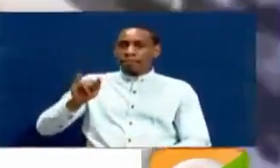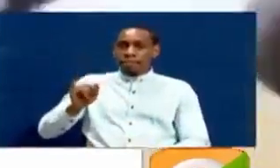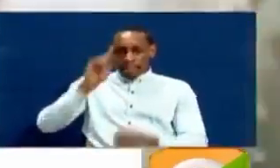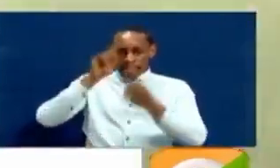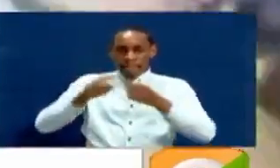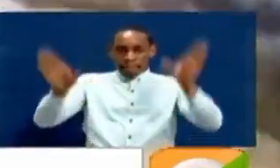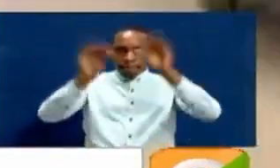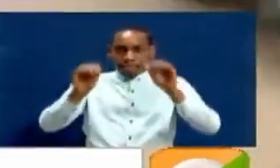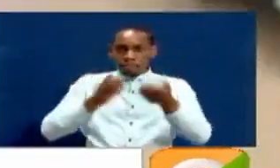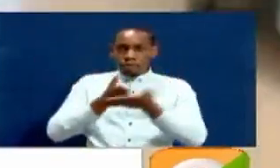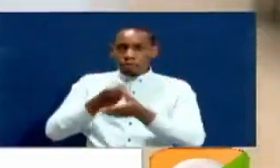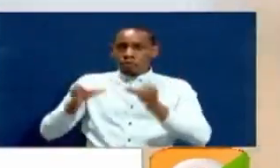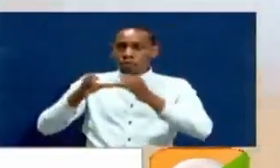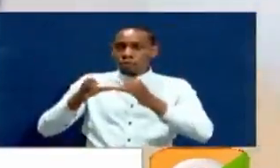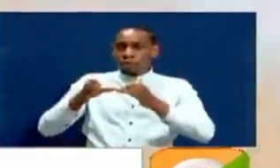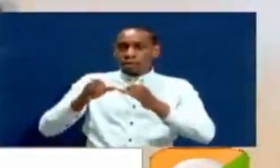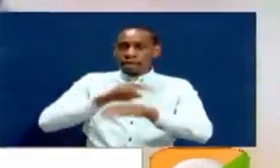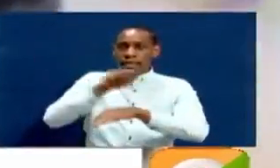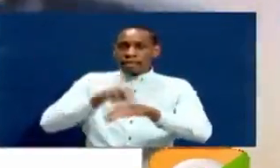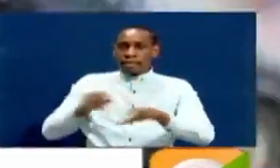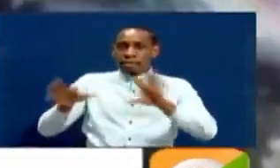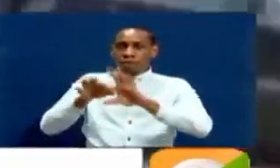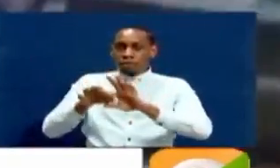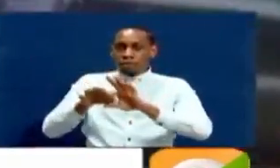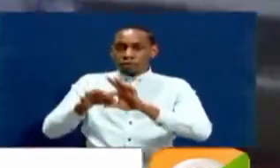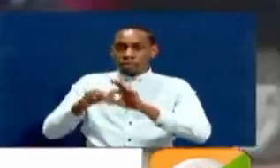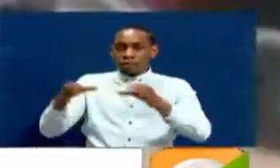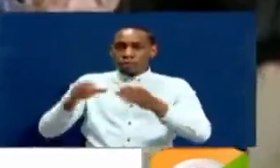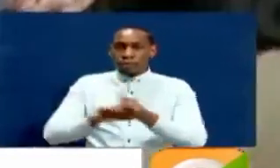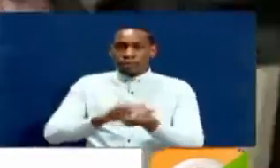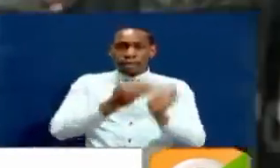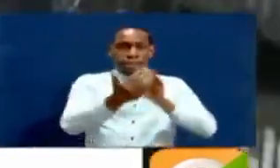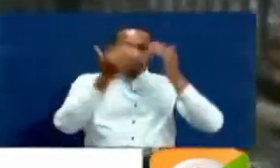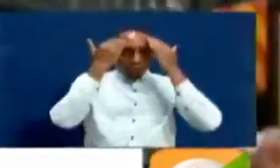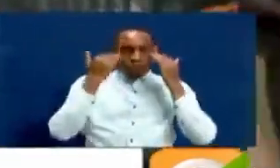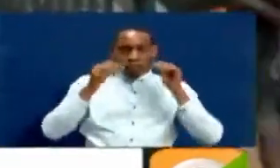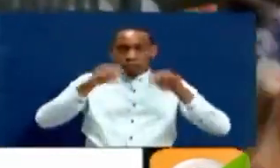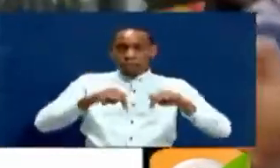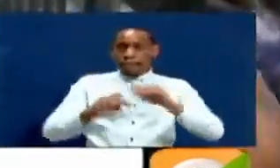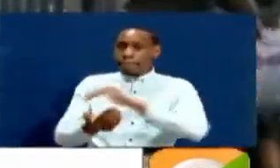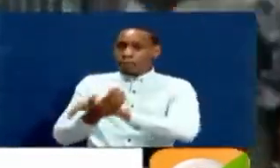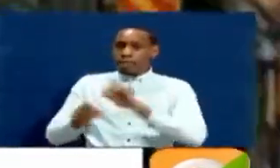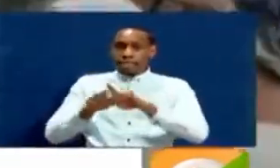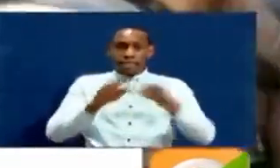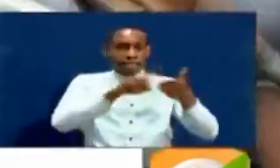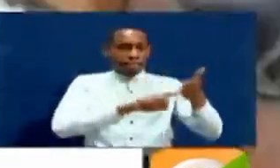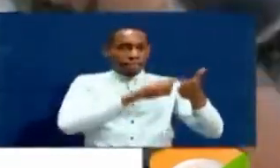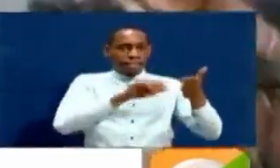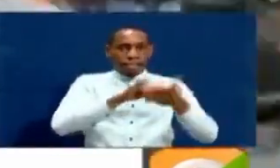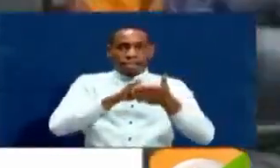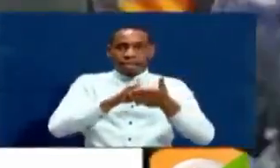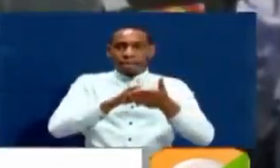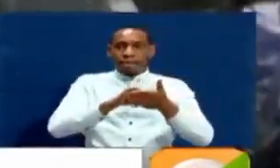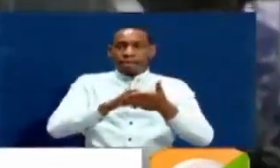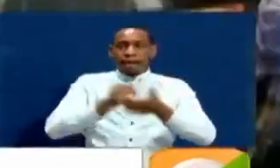urais kwa tikiti ya chama cha National Unity Platform alipelekwa mahakamani leo alasiri na kushtakiwa kwa kosa